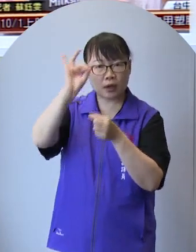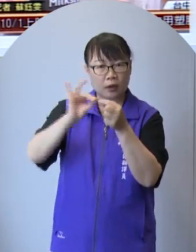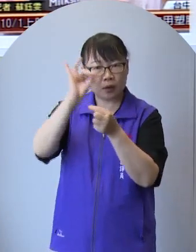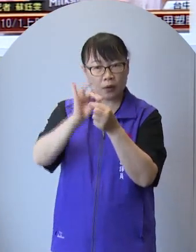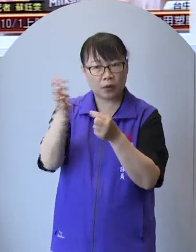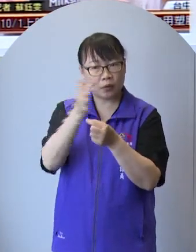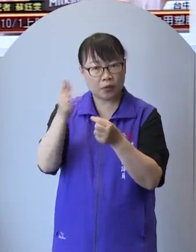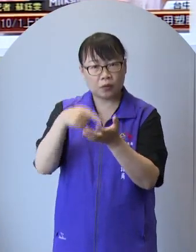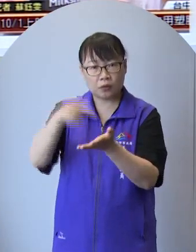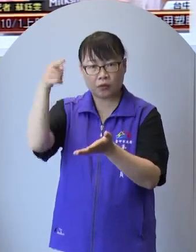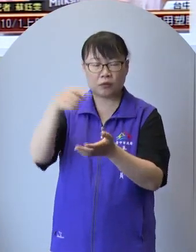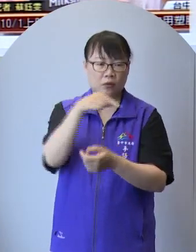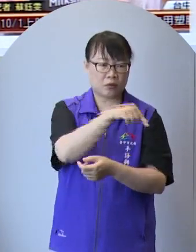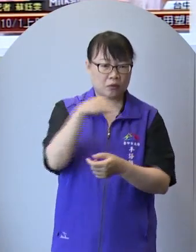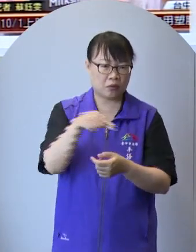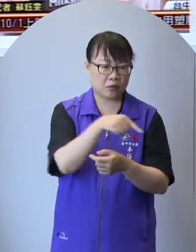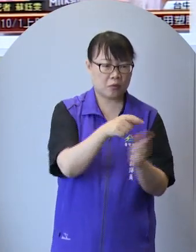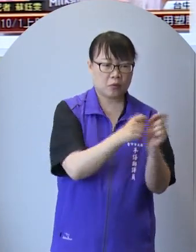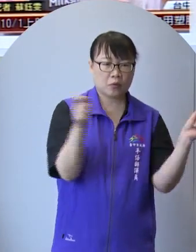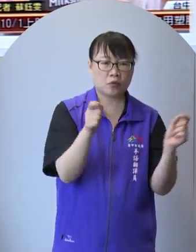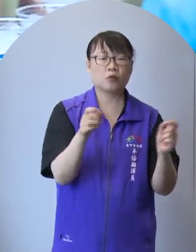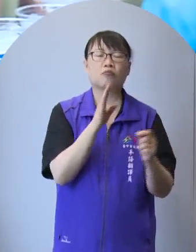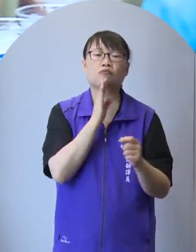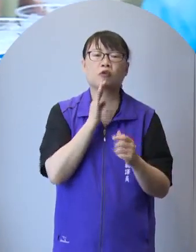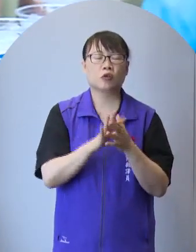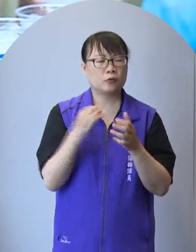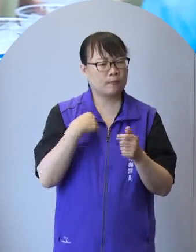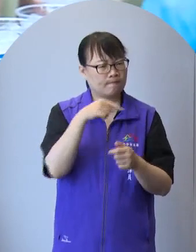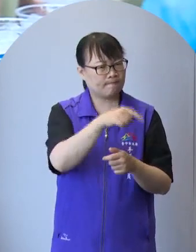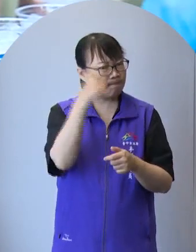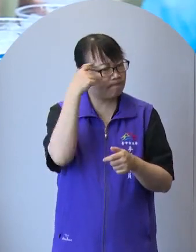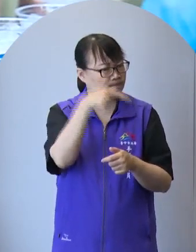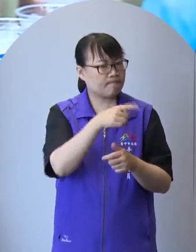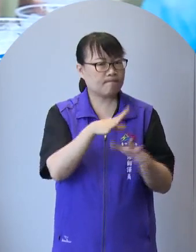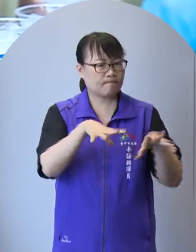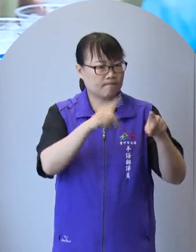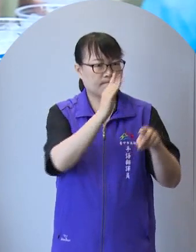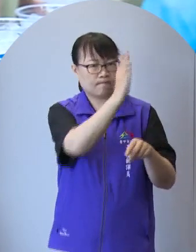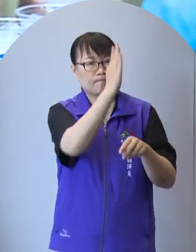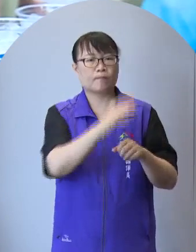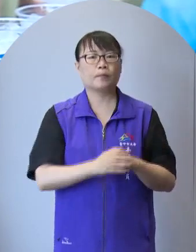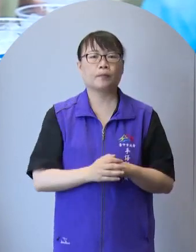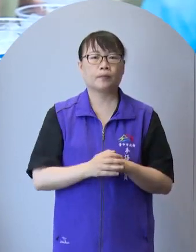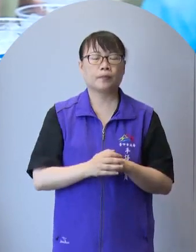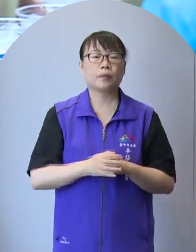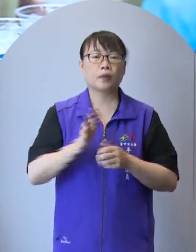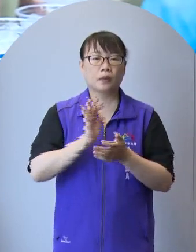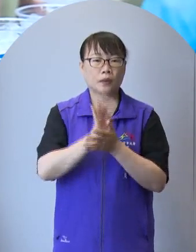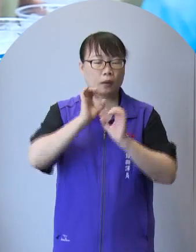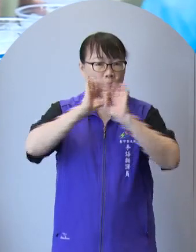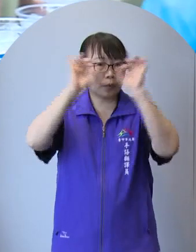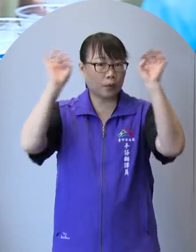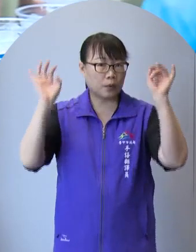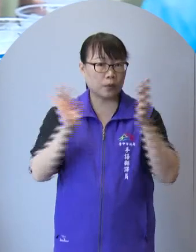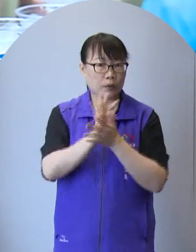大，所以优先禁止的都是塑胶类的。好，塑胶类的。那经过这些宣导之后，我们来看到哈，这个各位可以明